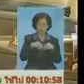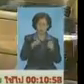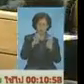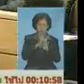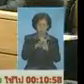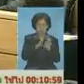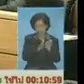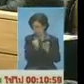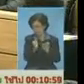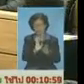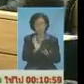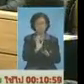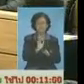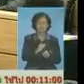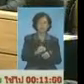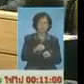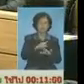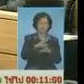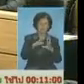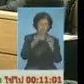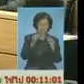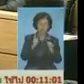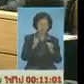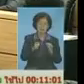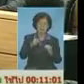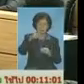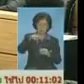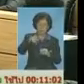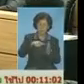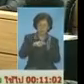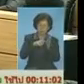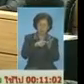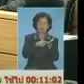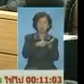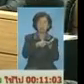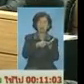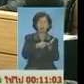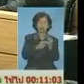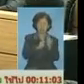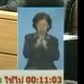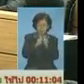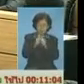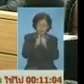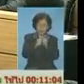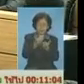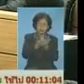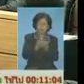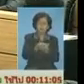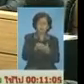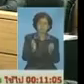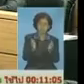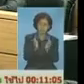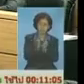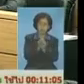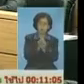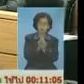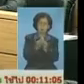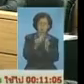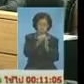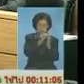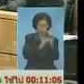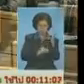แถมันไม่ได้หรอกครับข้อแท้จริงคือคุณพงษ์สัมภาษณ์เป็นคนเสนอว่าการประกวดราคาแบบรวมภาคเนี่ยชอบด้วยกฎหมายและ